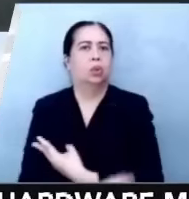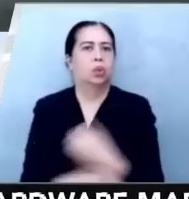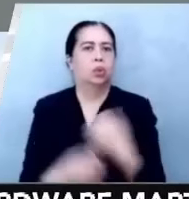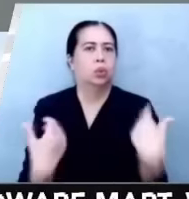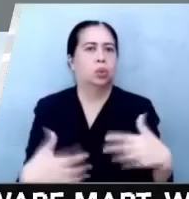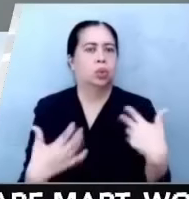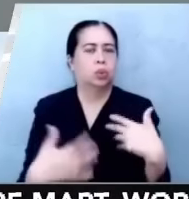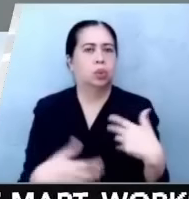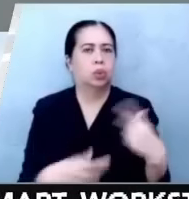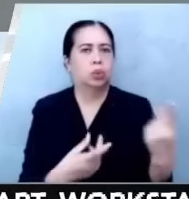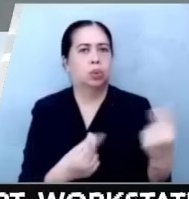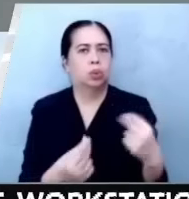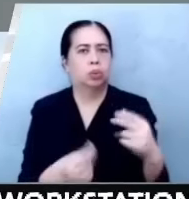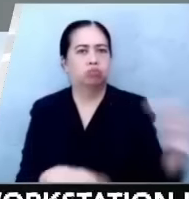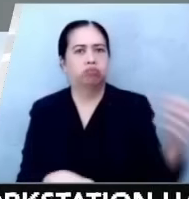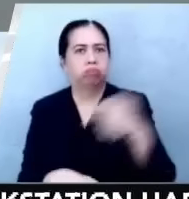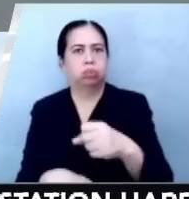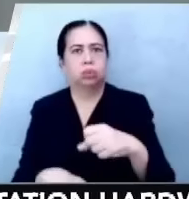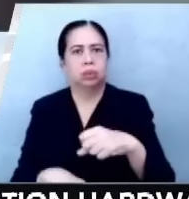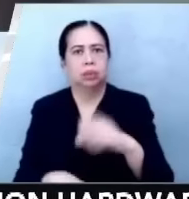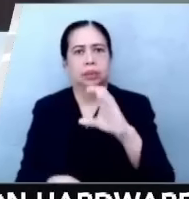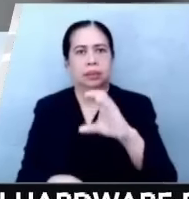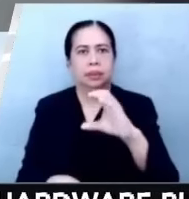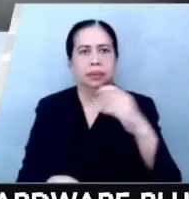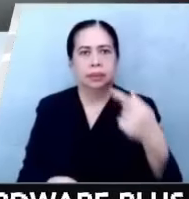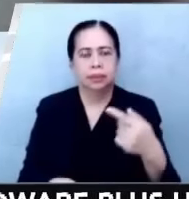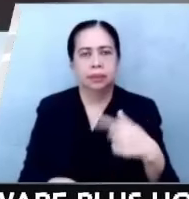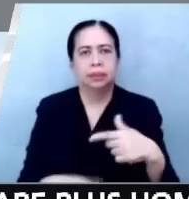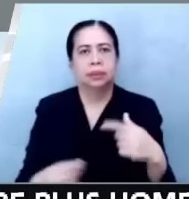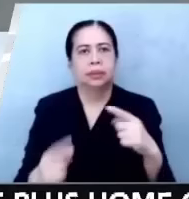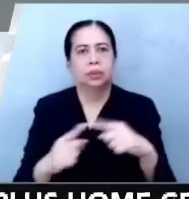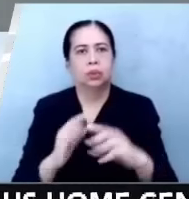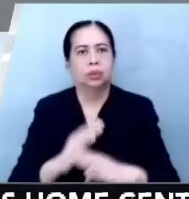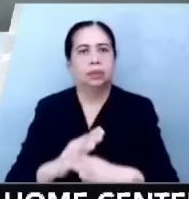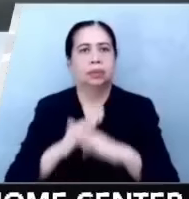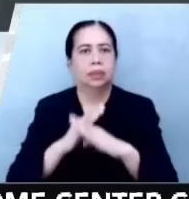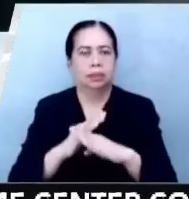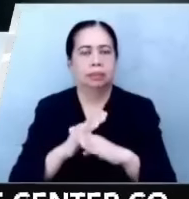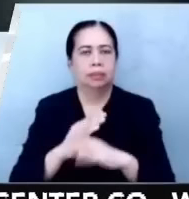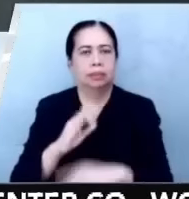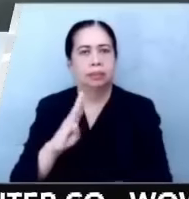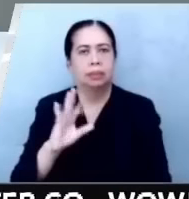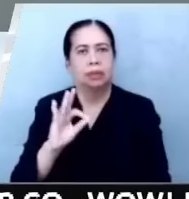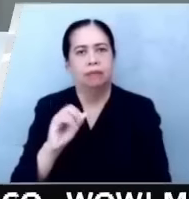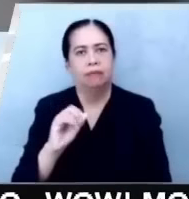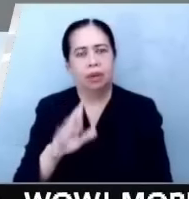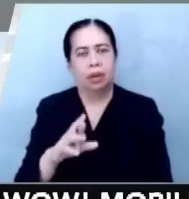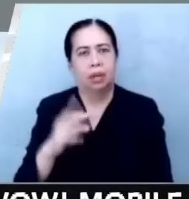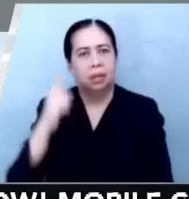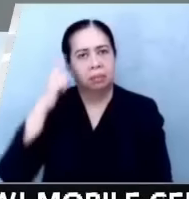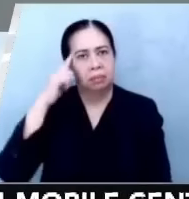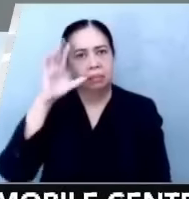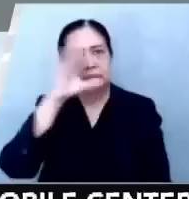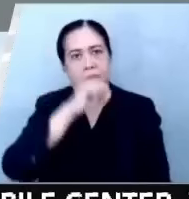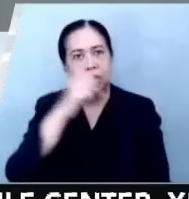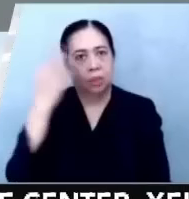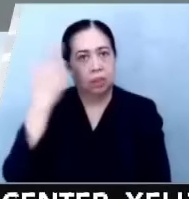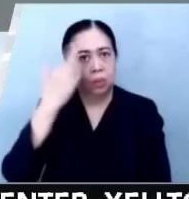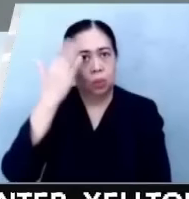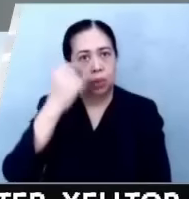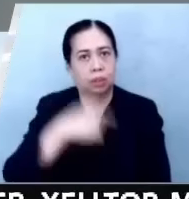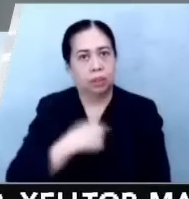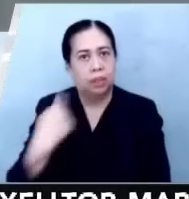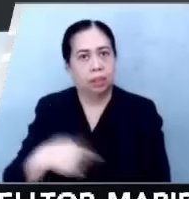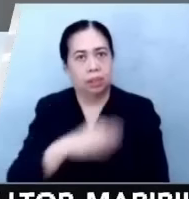deployment ng Chinese Coast Guard para mapigilan ng BFAR vessel. Mm-hmm. So we can just assume that the reason why China is overreacting is